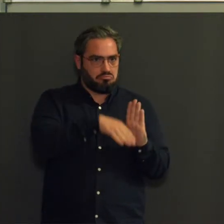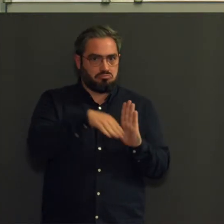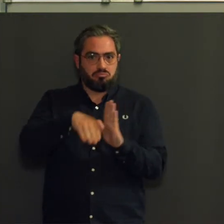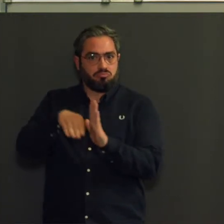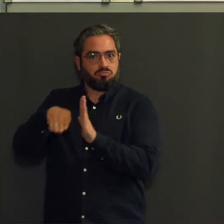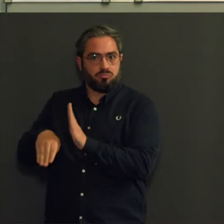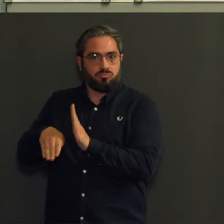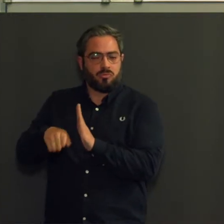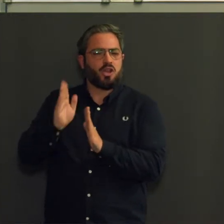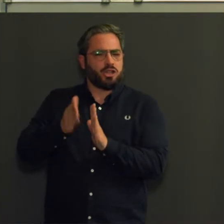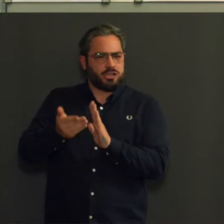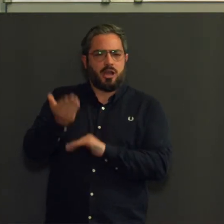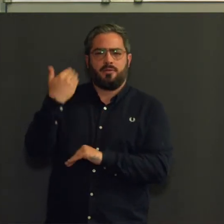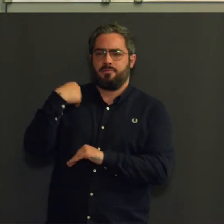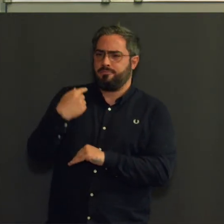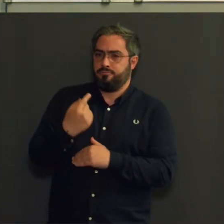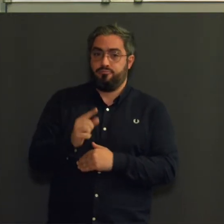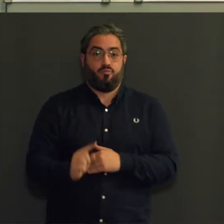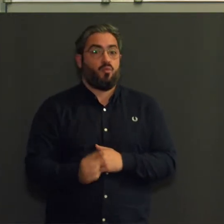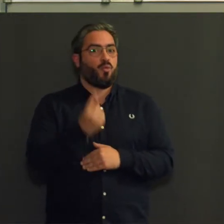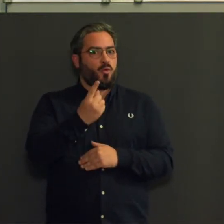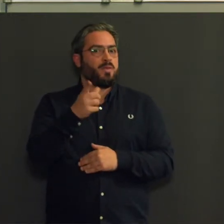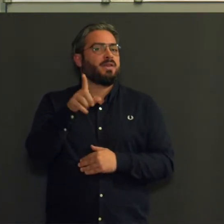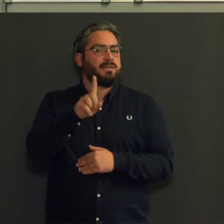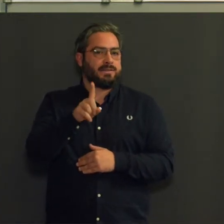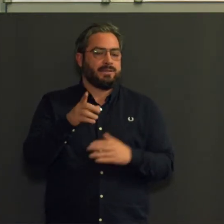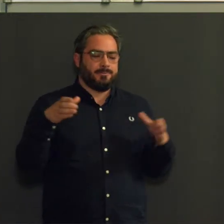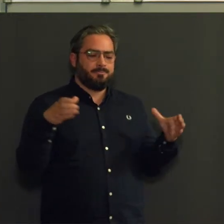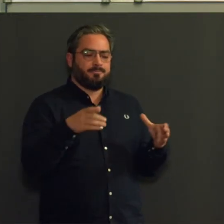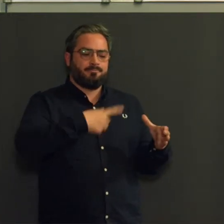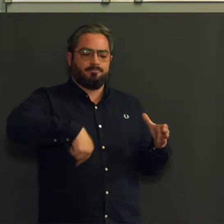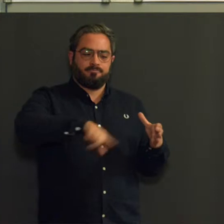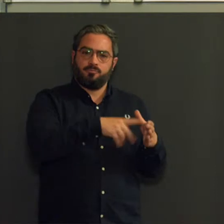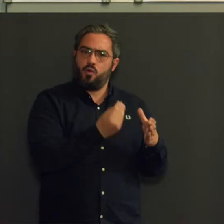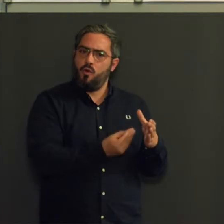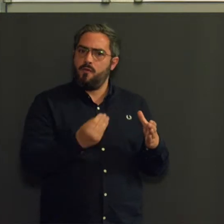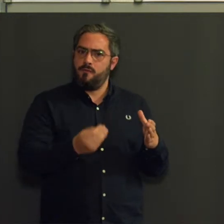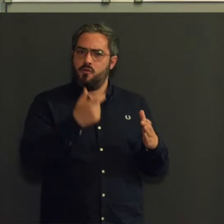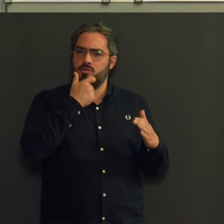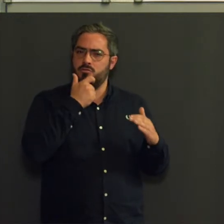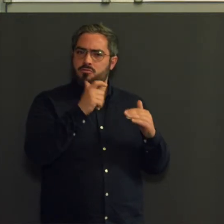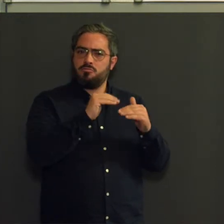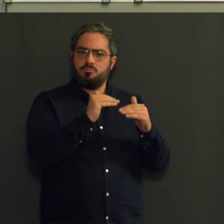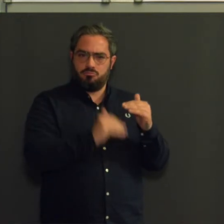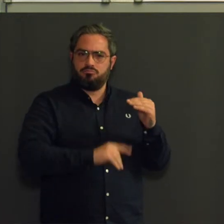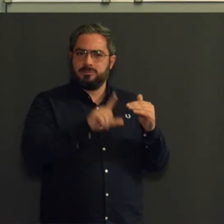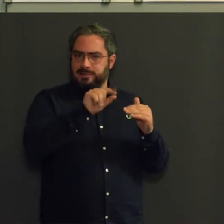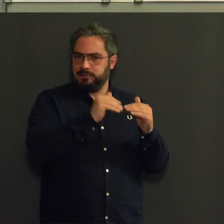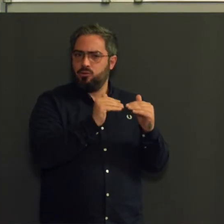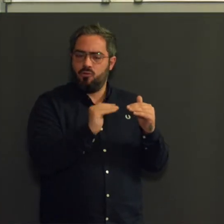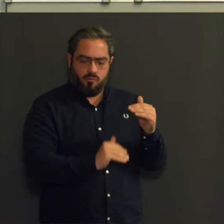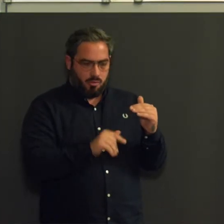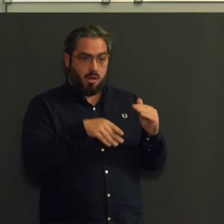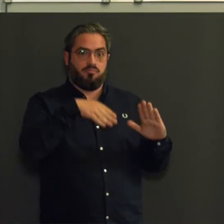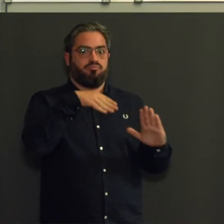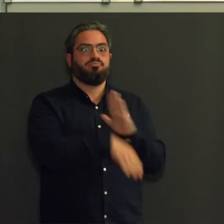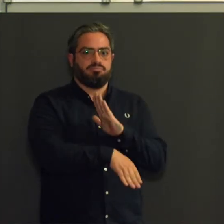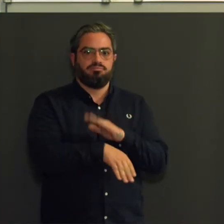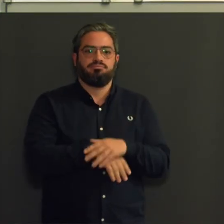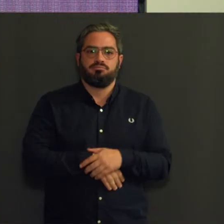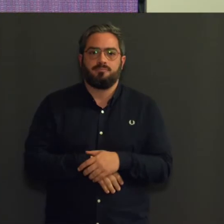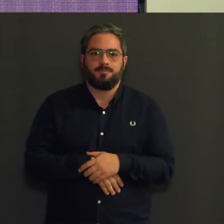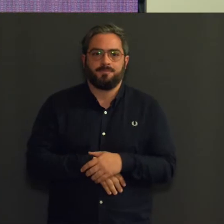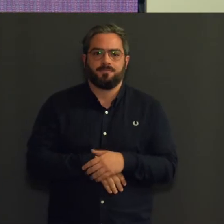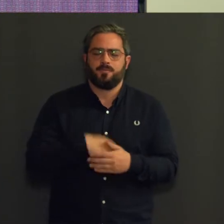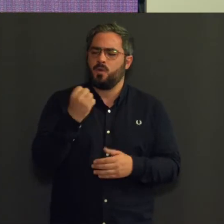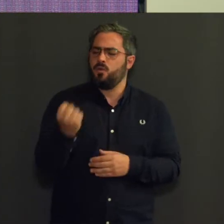une fois de plus, on l'a déjà dit à la dernière conférence de presse, tout spécialement chez les enfants de moins de 10 ans. La